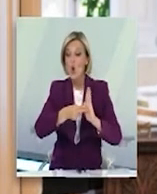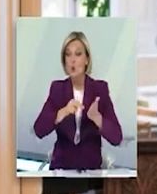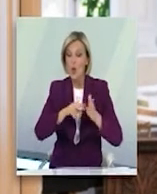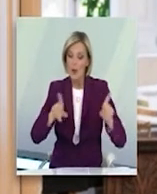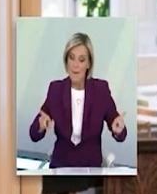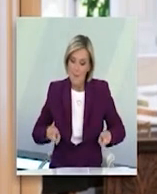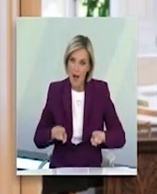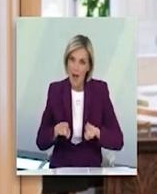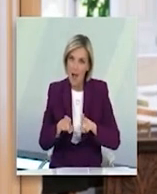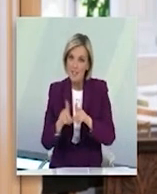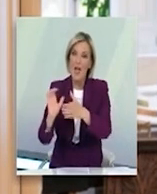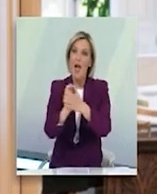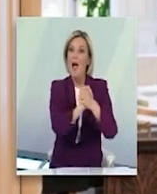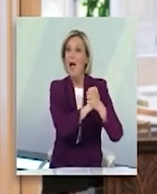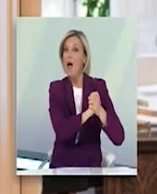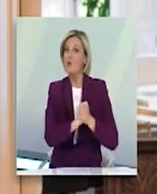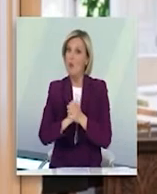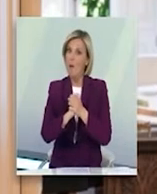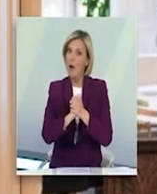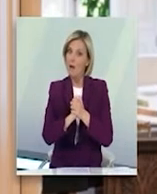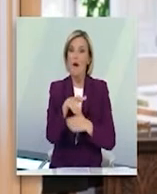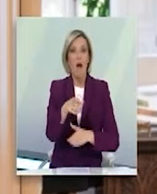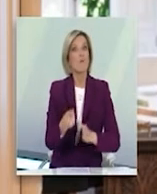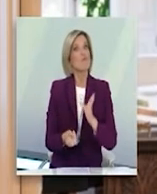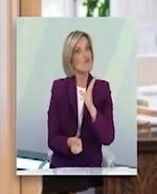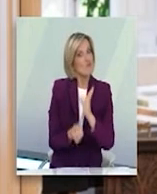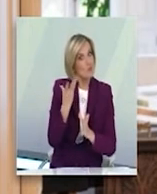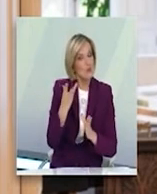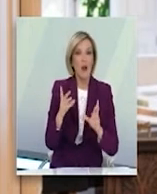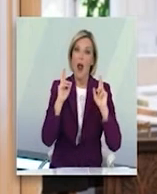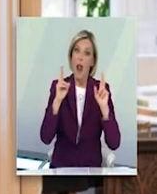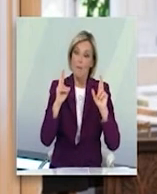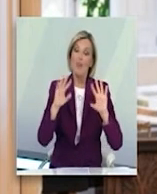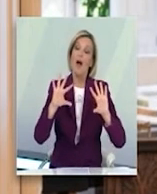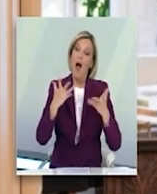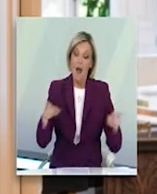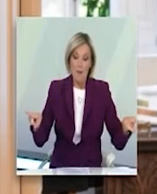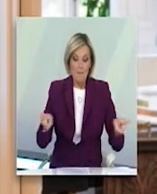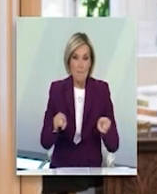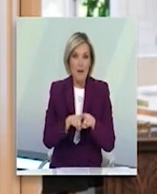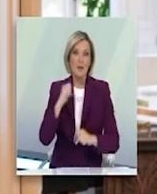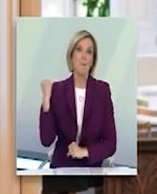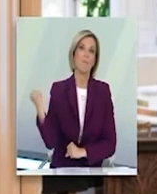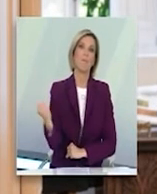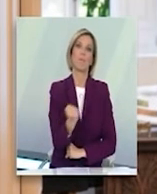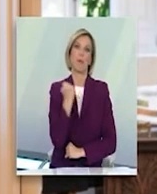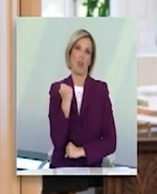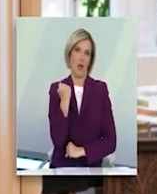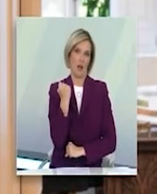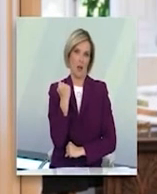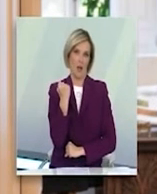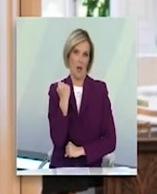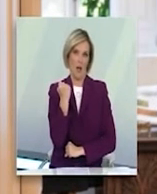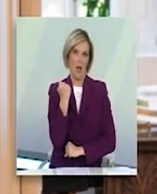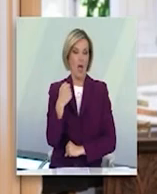προσεκτικά, γιατί τα δεδομένα γεννούν αισιοδοξία, όμως προϋποθέτουν και πειθαρχία. Με την προοπτική άρση των